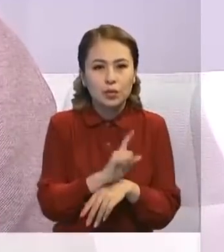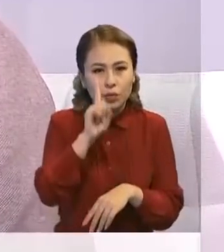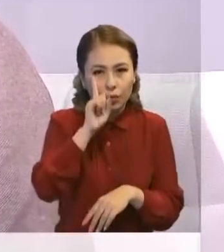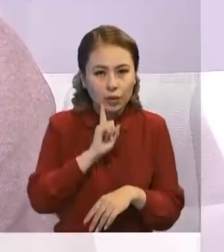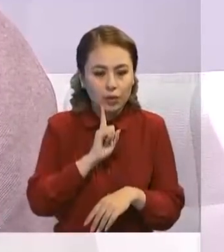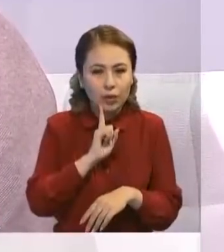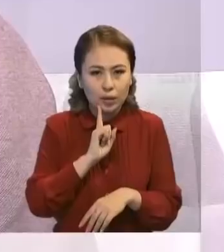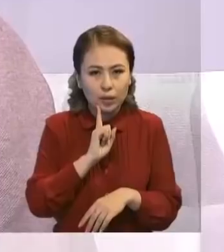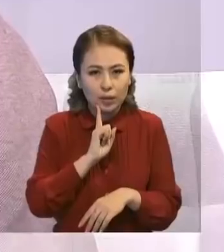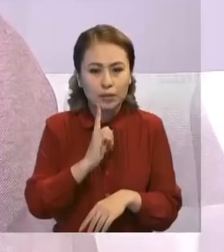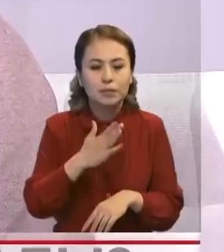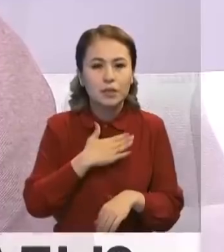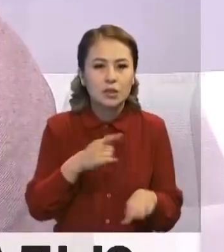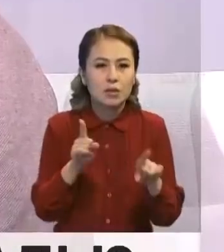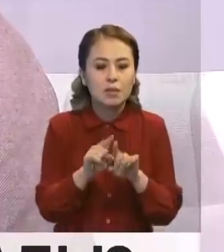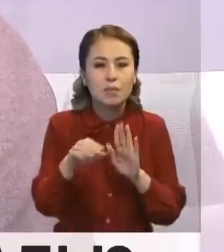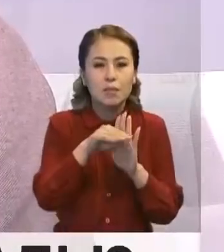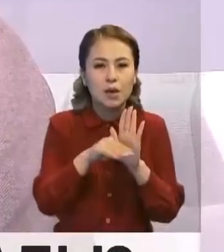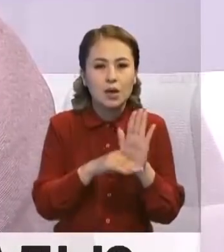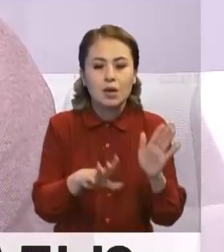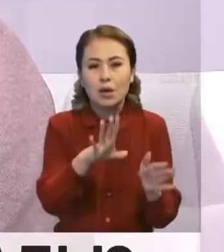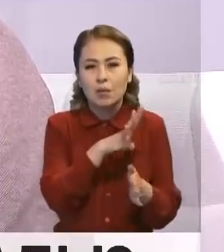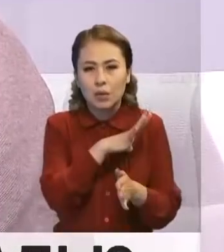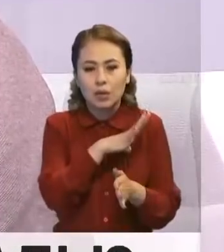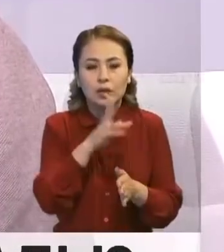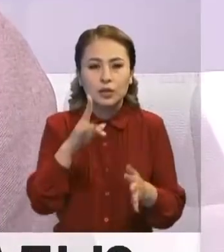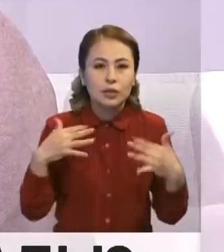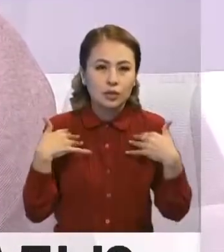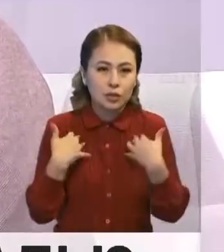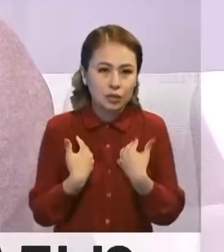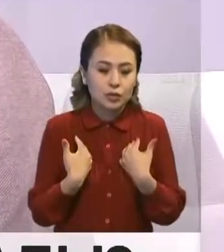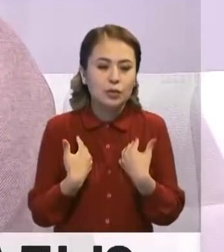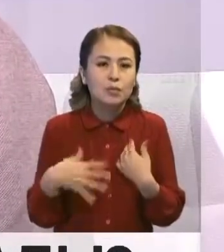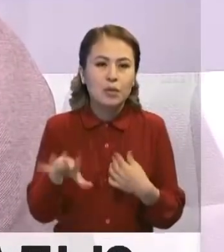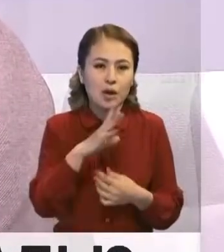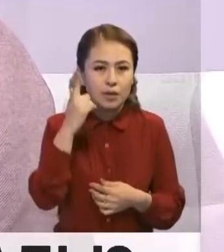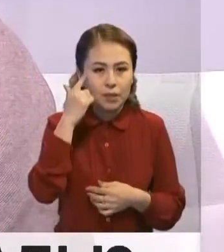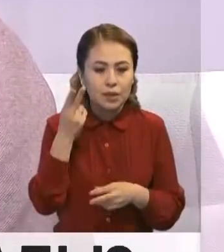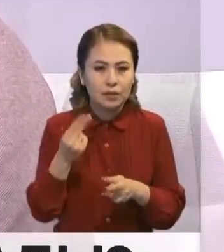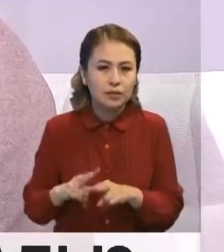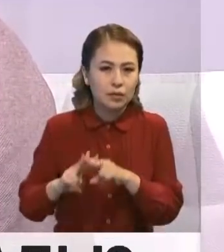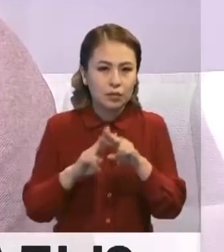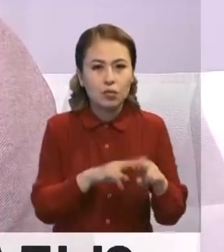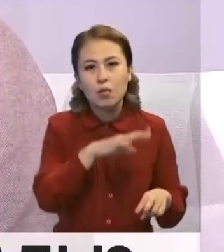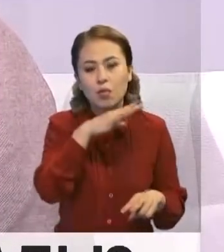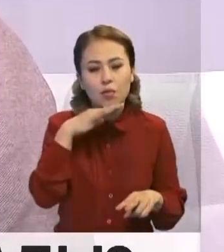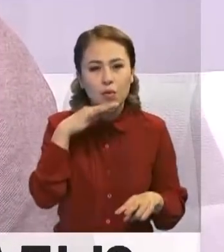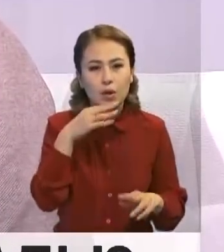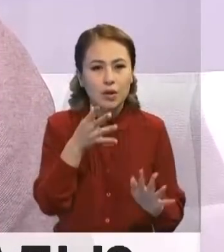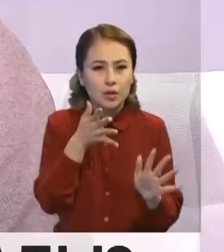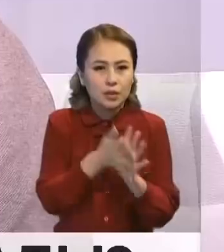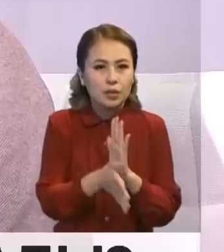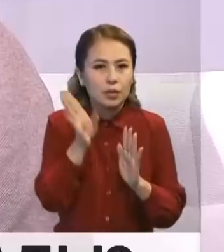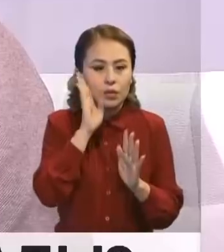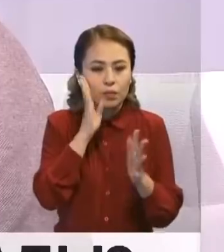ыңғайлы, қолайлы. Бізде бұндай бағдарламалар болды, өкінішке қарай. Білесіздер, бөлінген ақшаның көбі құмға сіңген